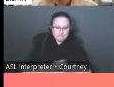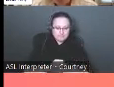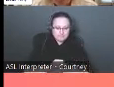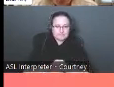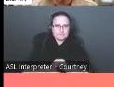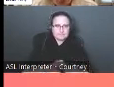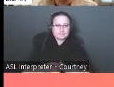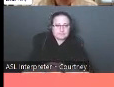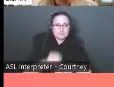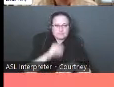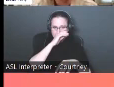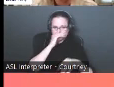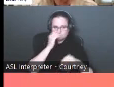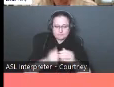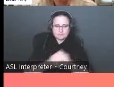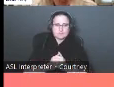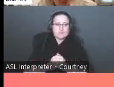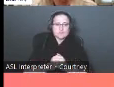Scale.